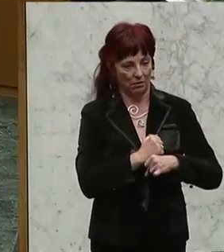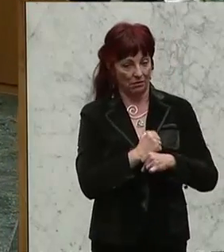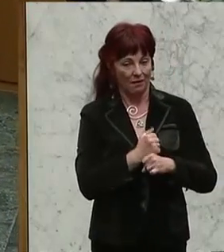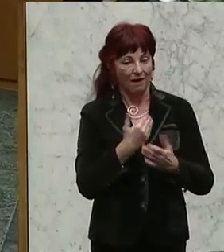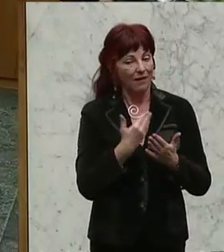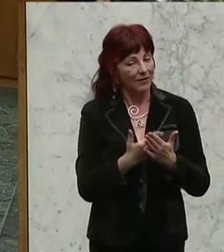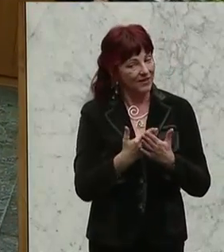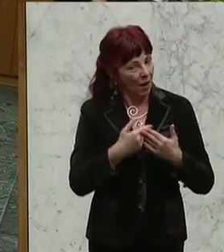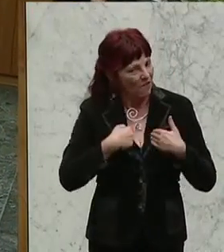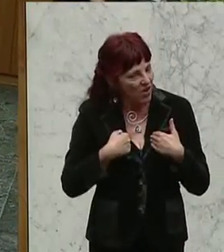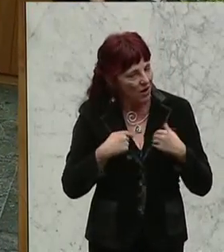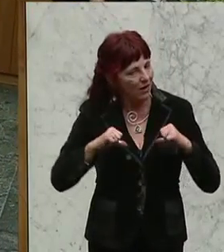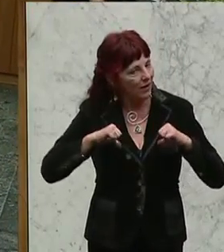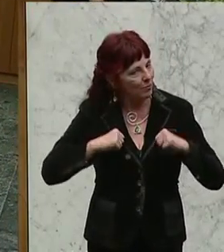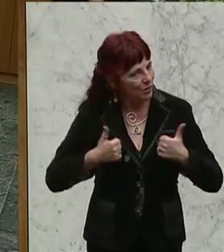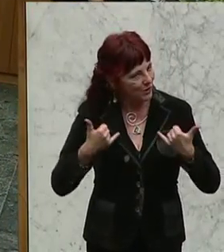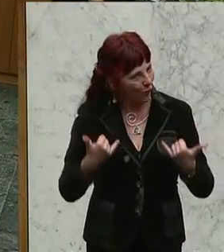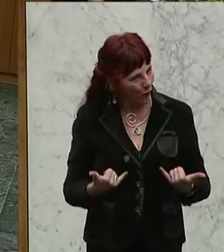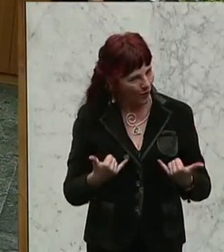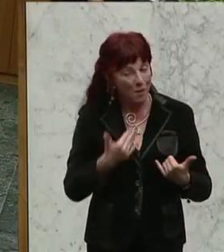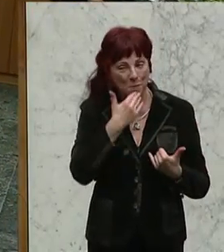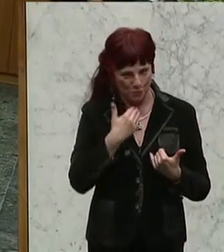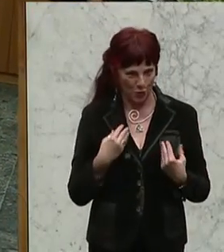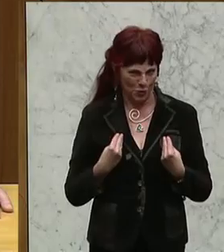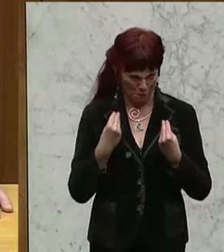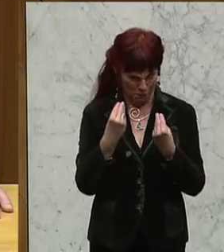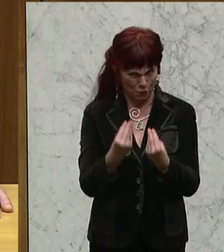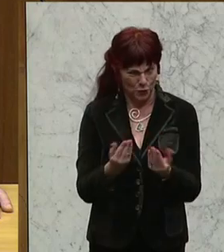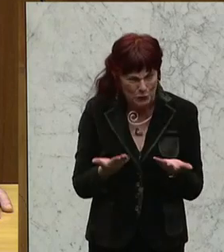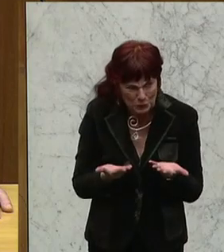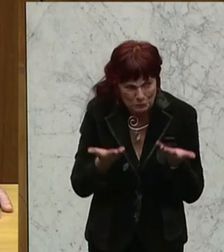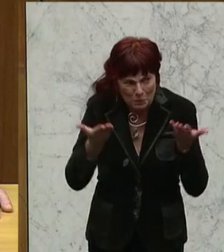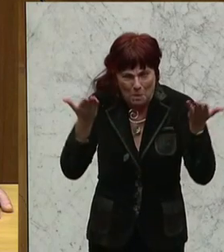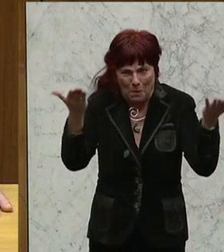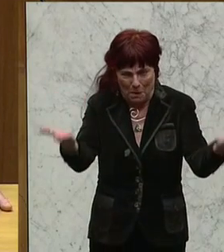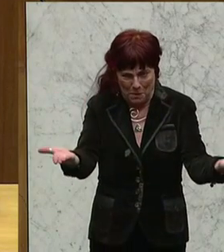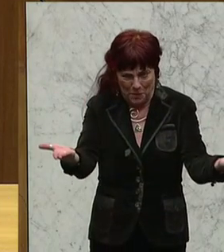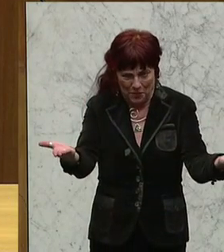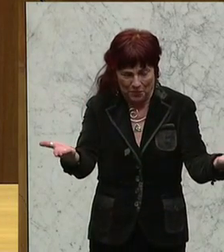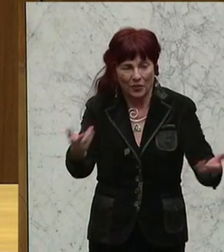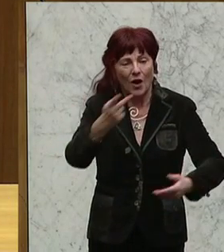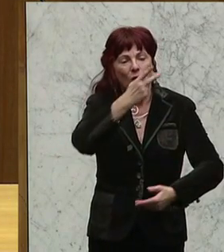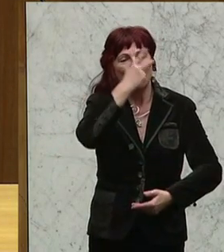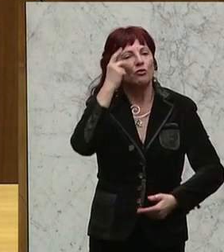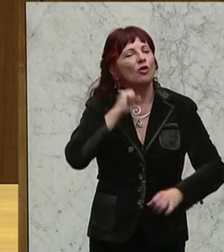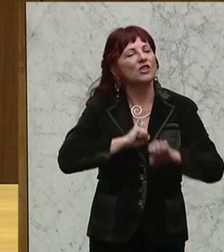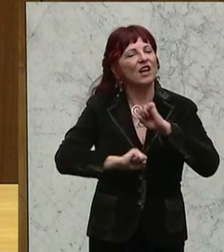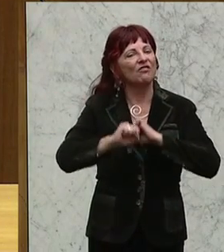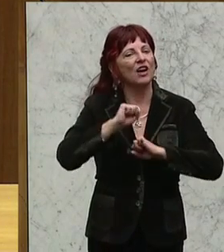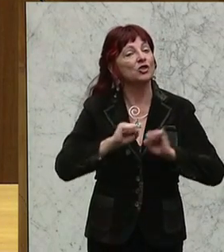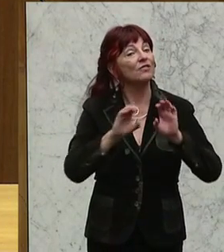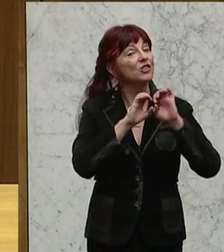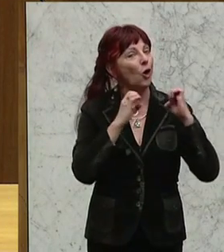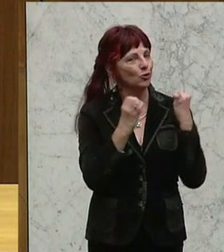darbieten dürfen und Ihnen präsentieren dürfen die Mitglieder des volksanwartschaftsausschusses die heute hier